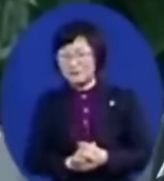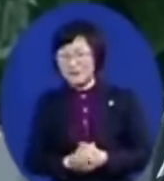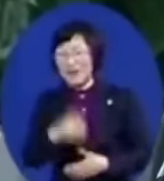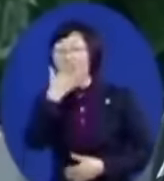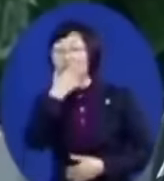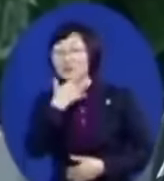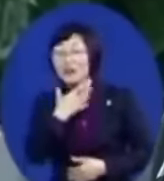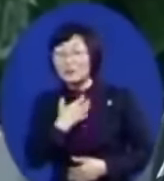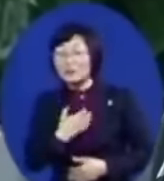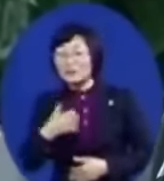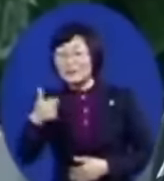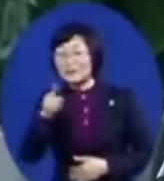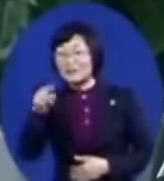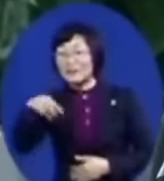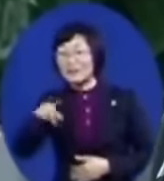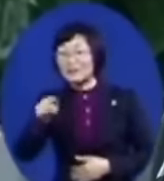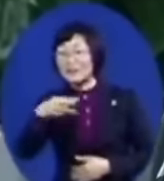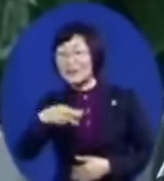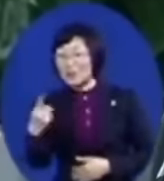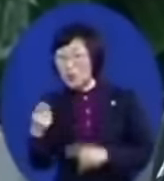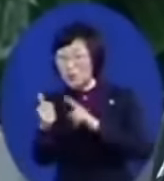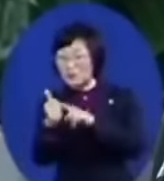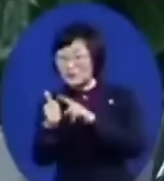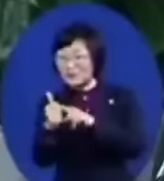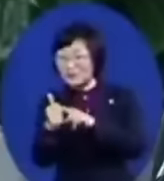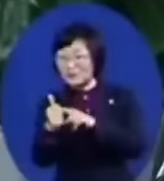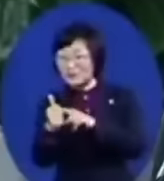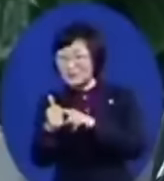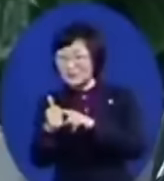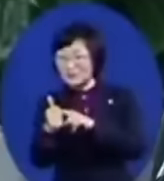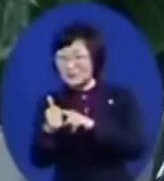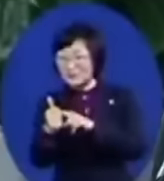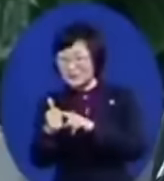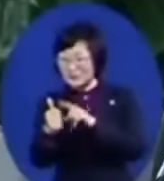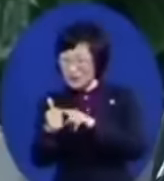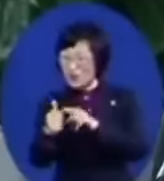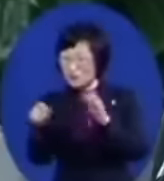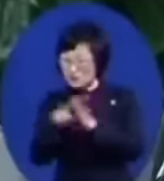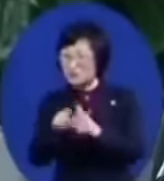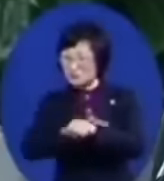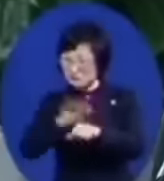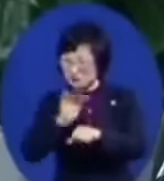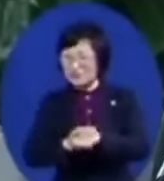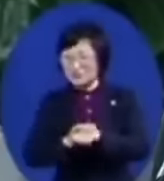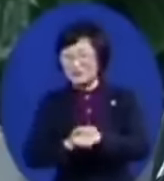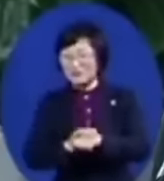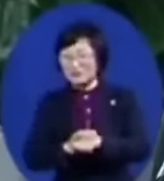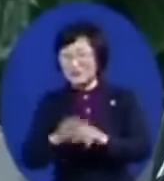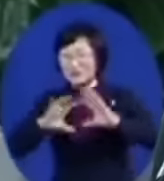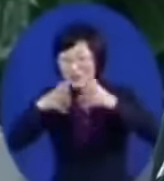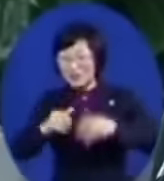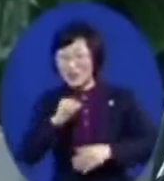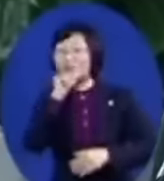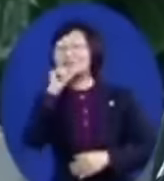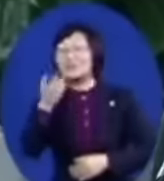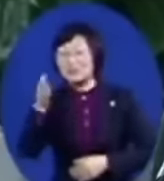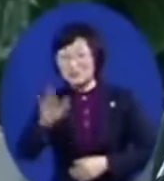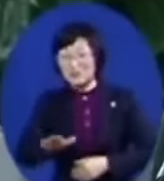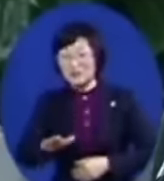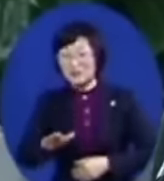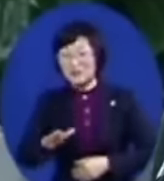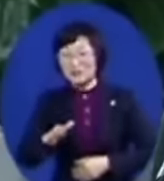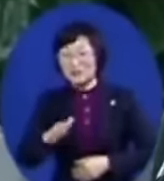아브라함이 나사로 보고 믿은 것은 잘 믿었는데 세상에 왜 거지가 됐습니다. 나 봐라